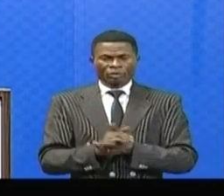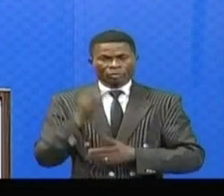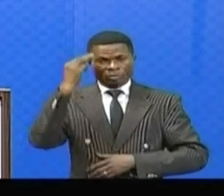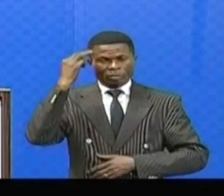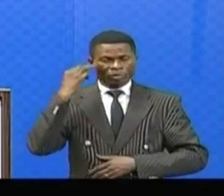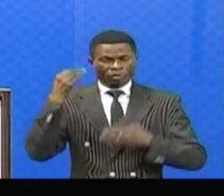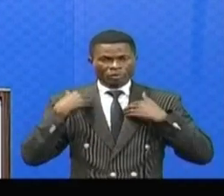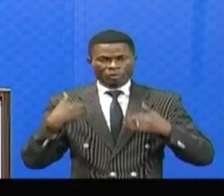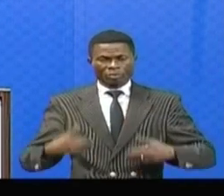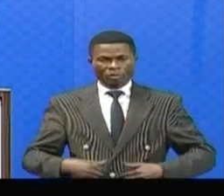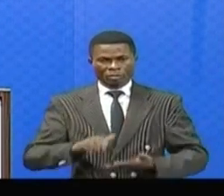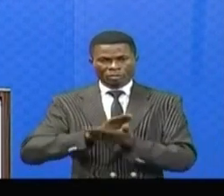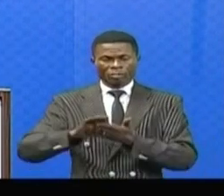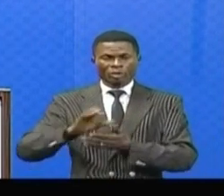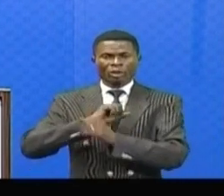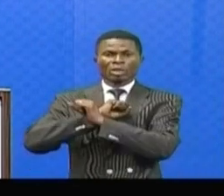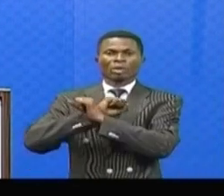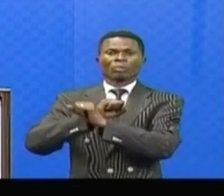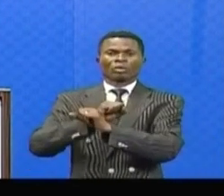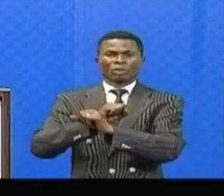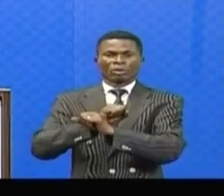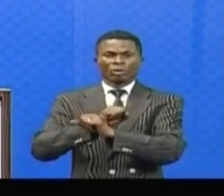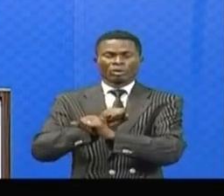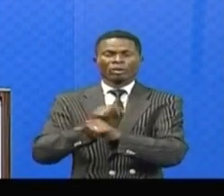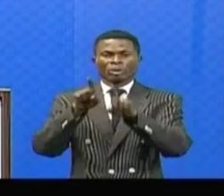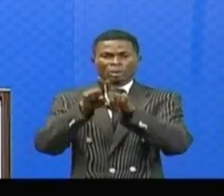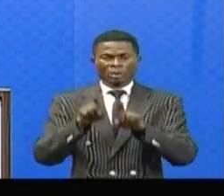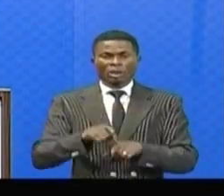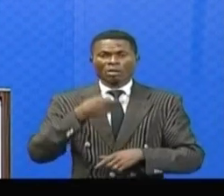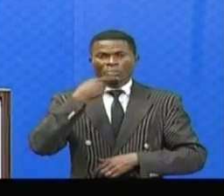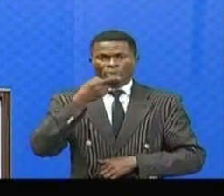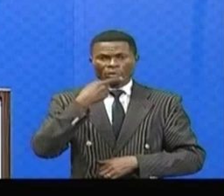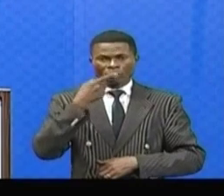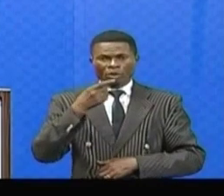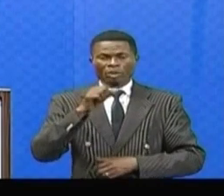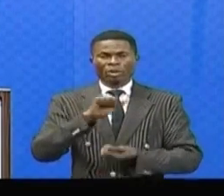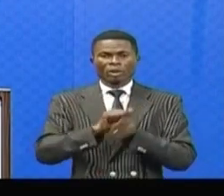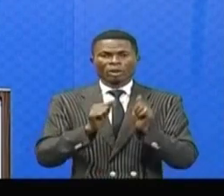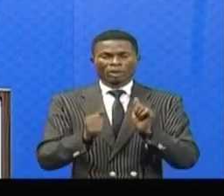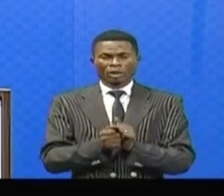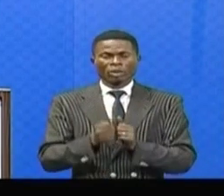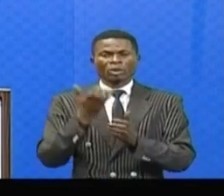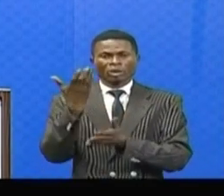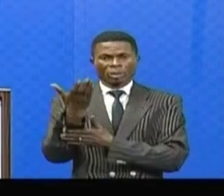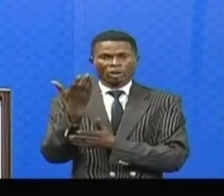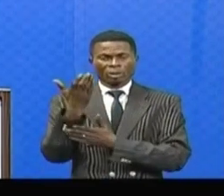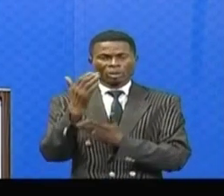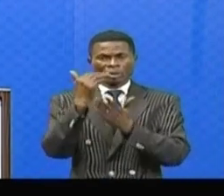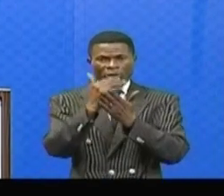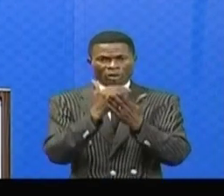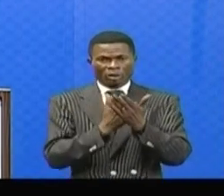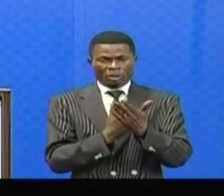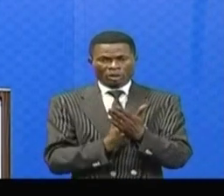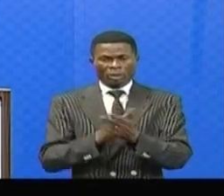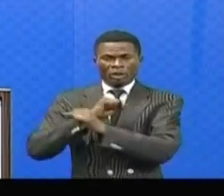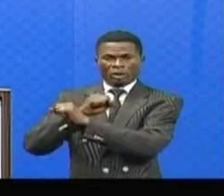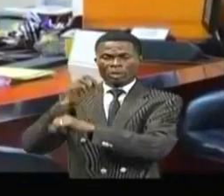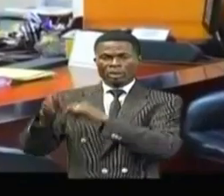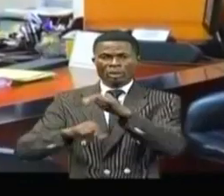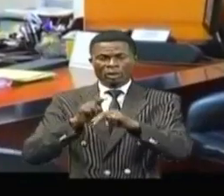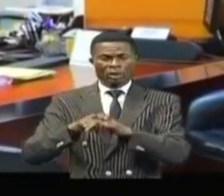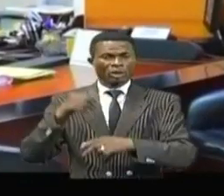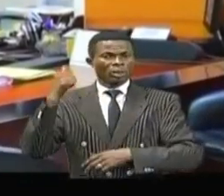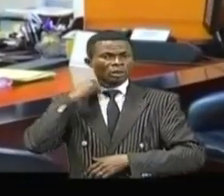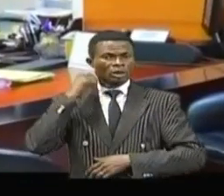de la Santé, Hygiène et Prévention est aussi revenu sur les revendications portées par les syndicats nationaux de